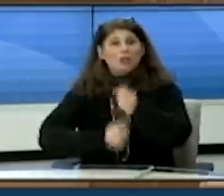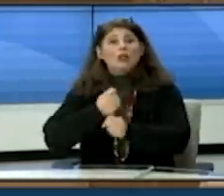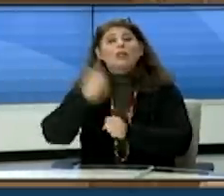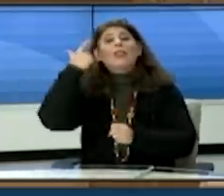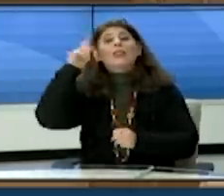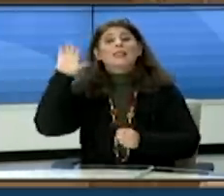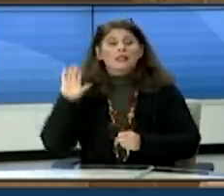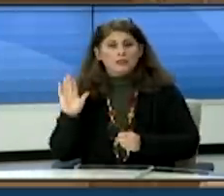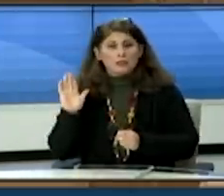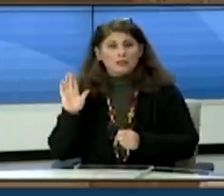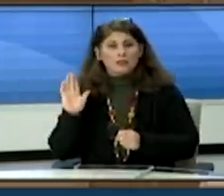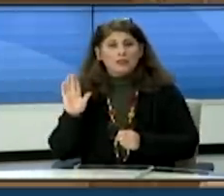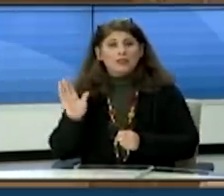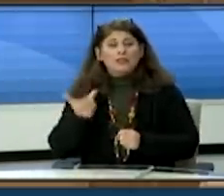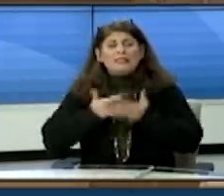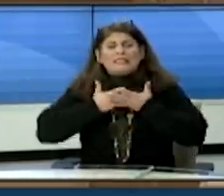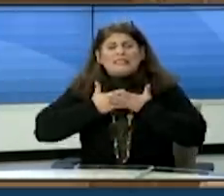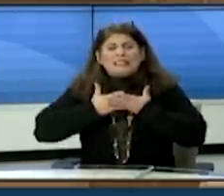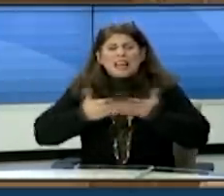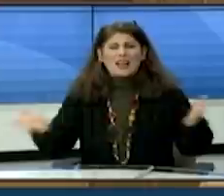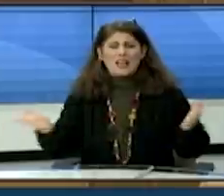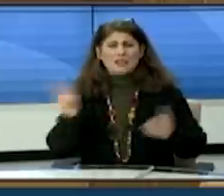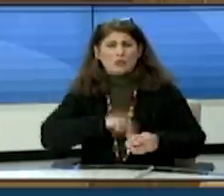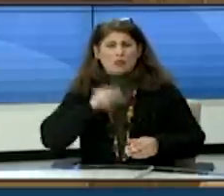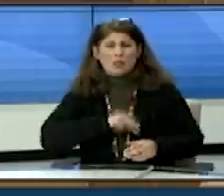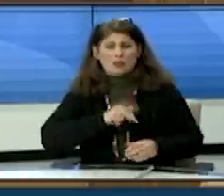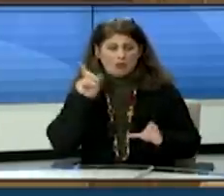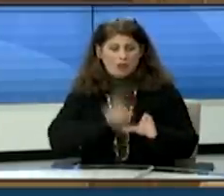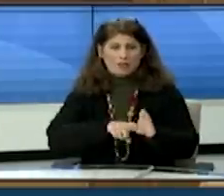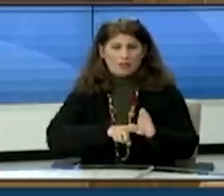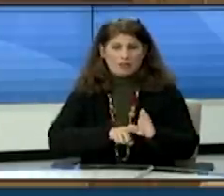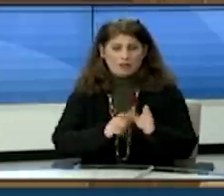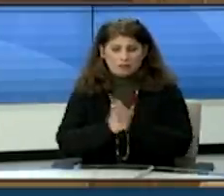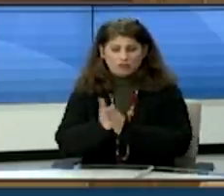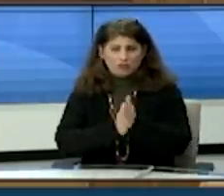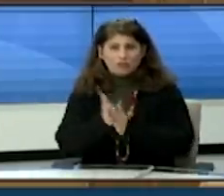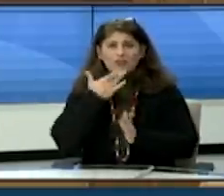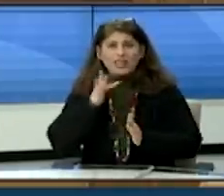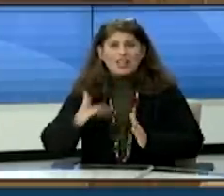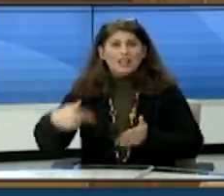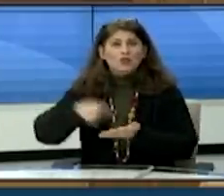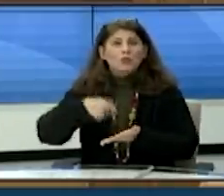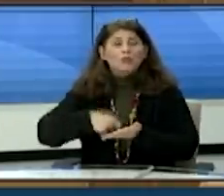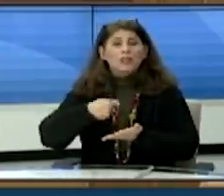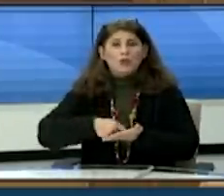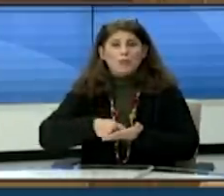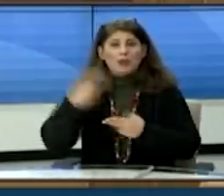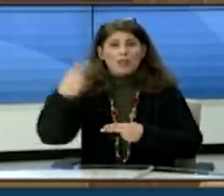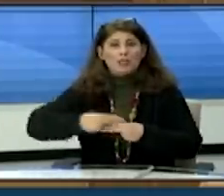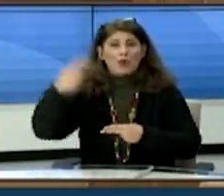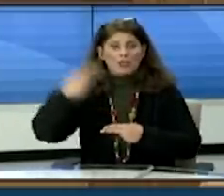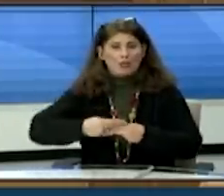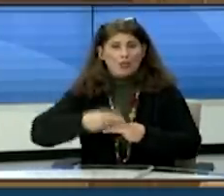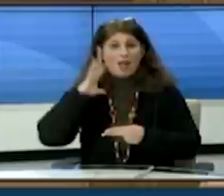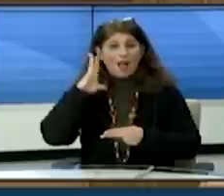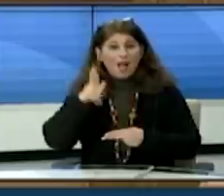δεν ξέρατε τι μυθόδη κέρδη έχει βγάλει η εταιρεία από τα χρυσοπληρωμένα διόδια. Αυτά που